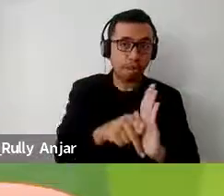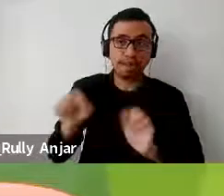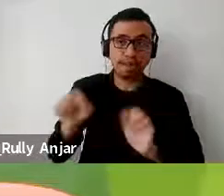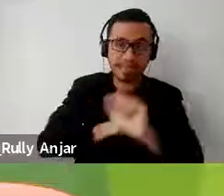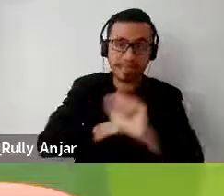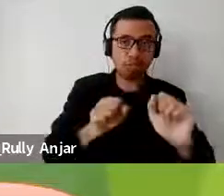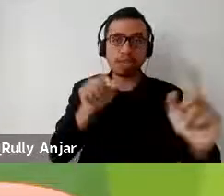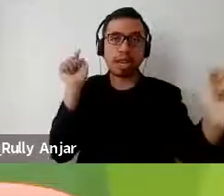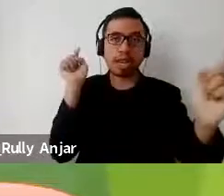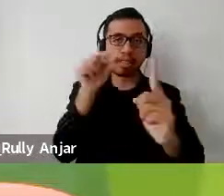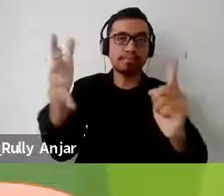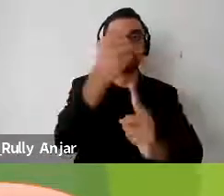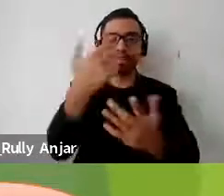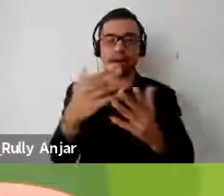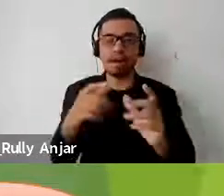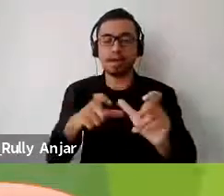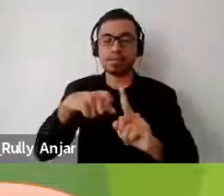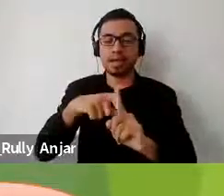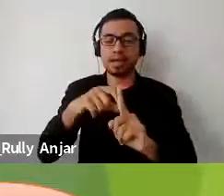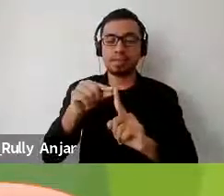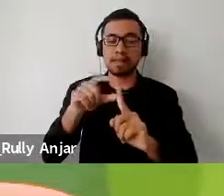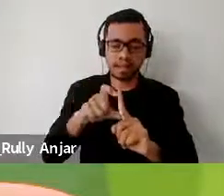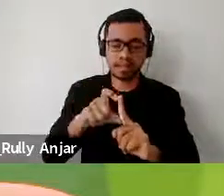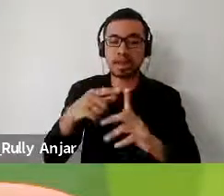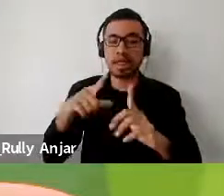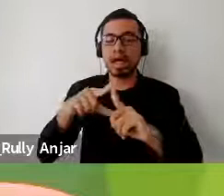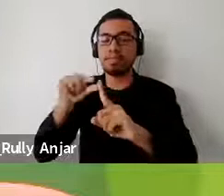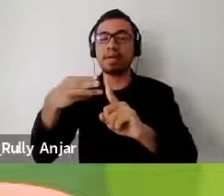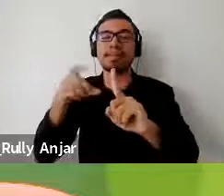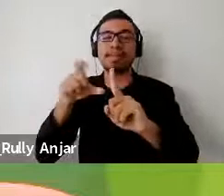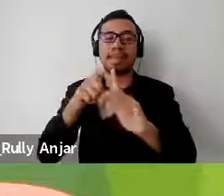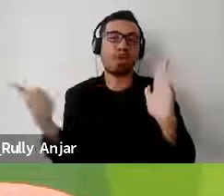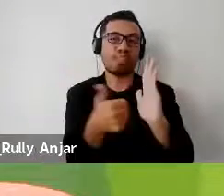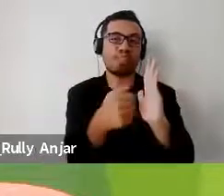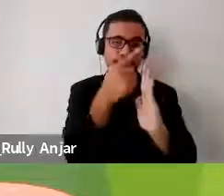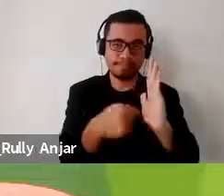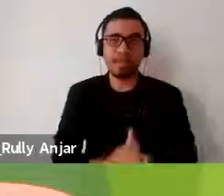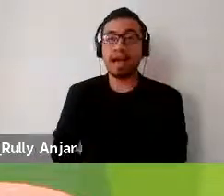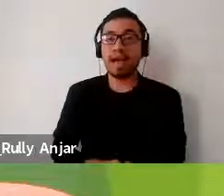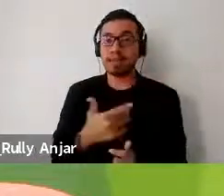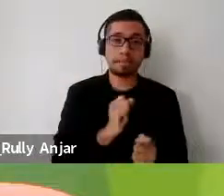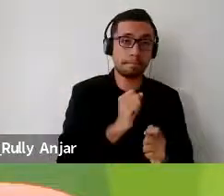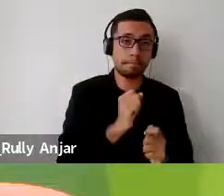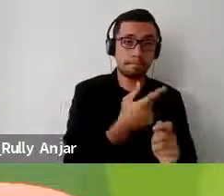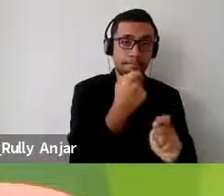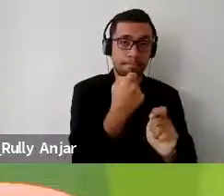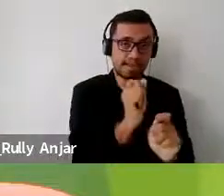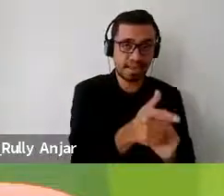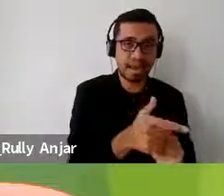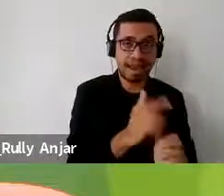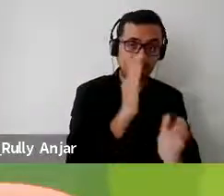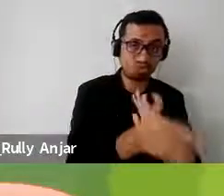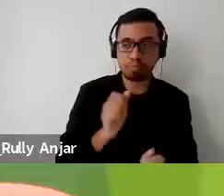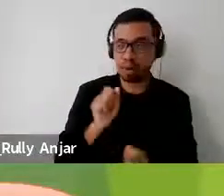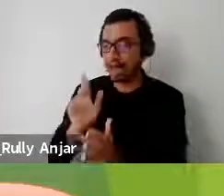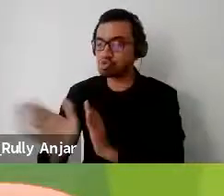target sesuai dengan RKPD dan APBD. Kemudian belanja langsung dan belanja tidak langsungnya. Tapi ketika terjadi bencana dengan keluarnya